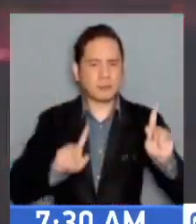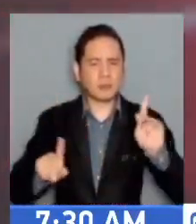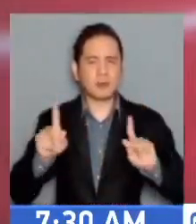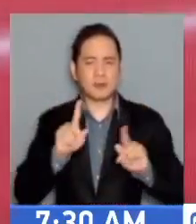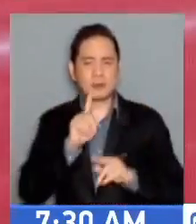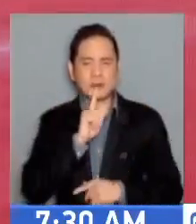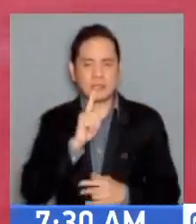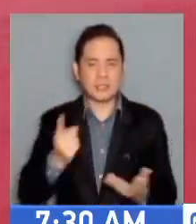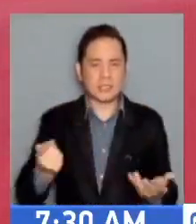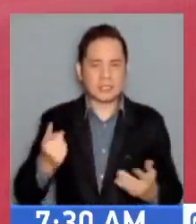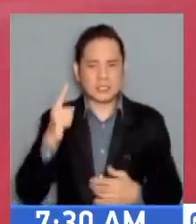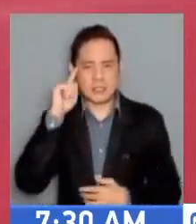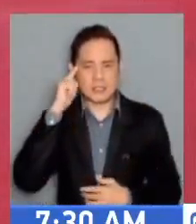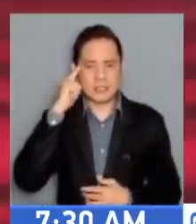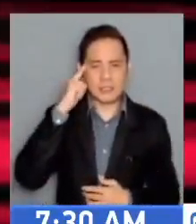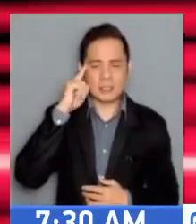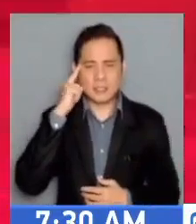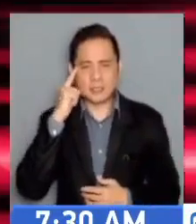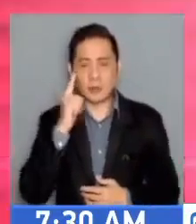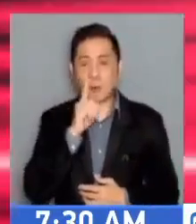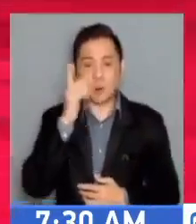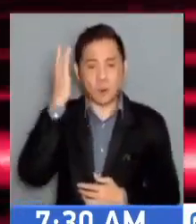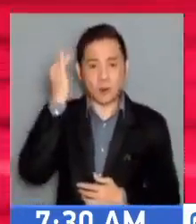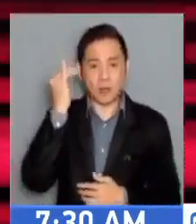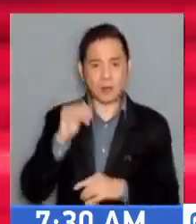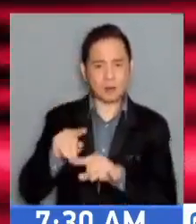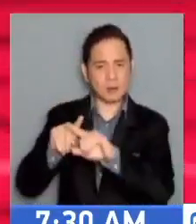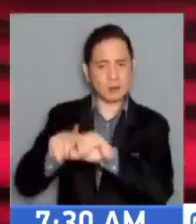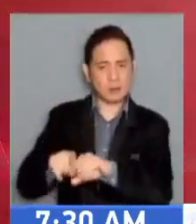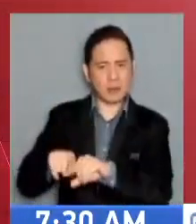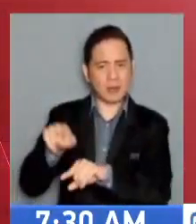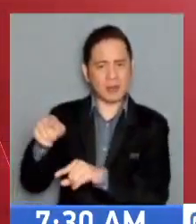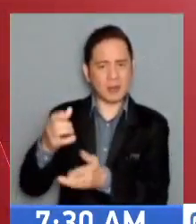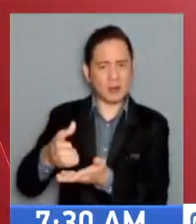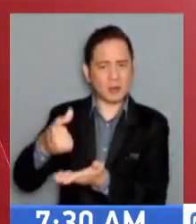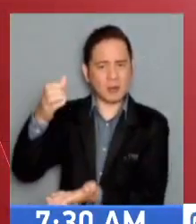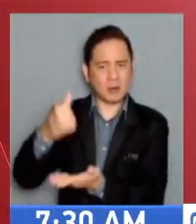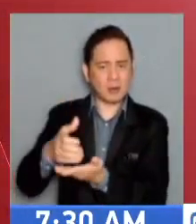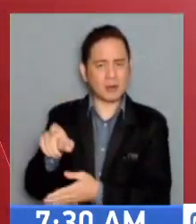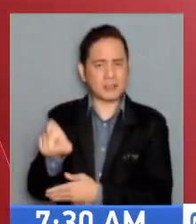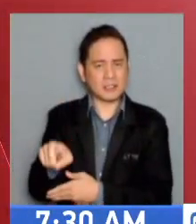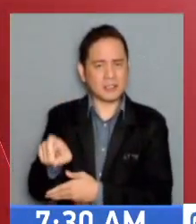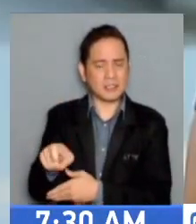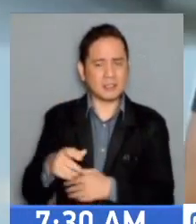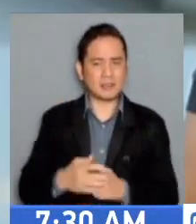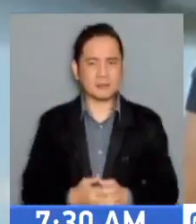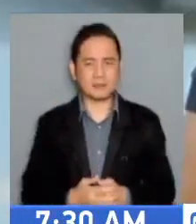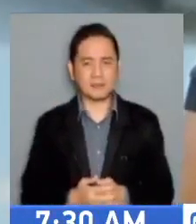kumita. May unang balita live si Bam Alegre. Bam?